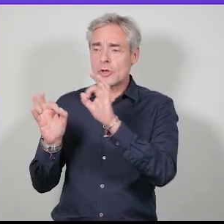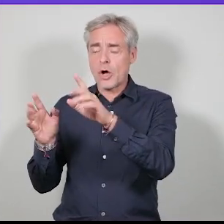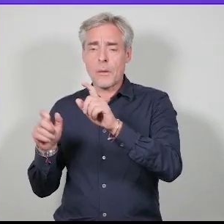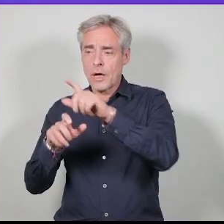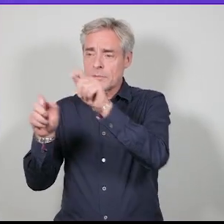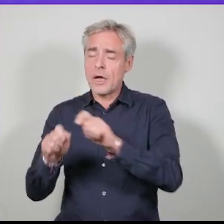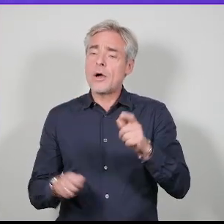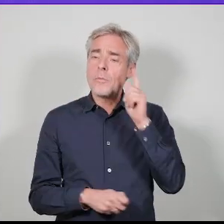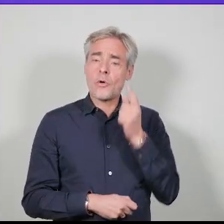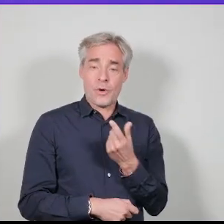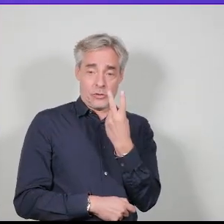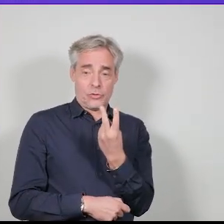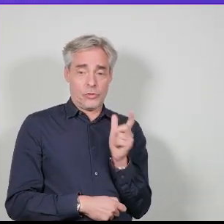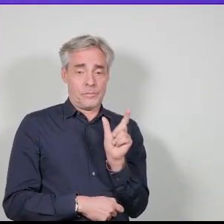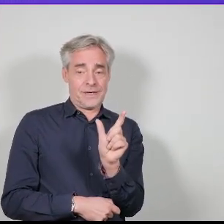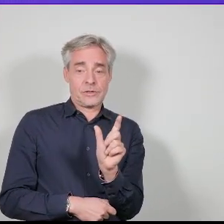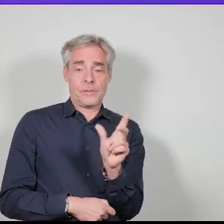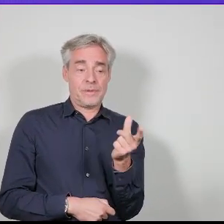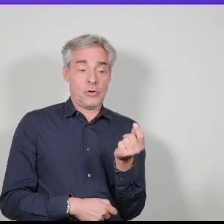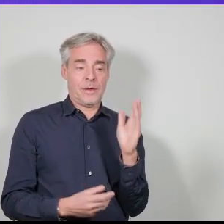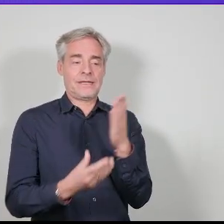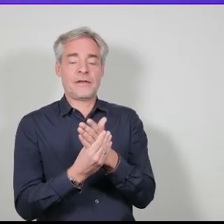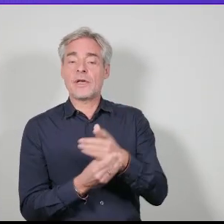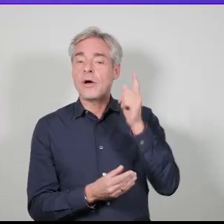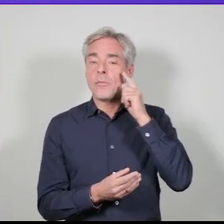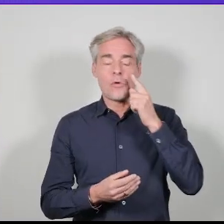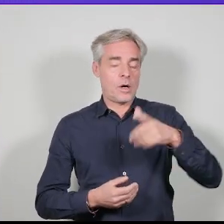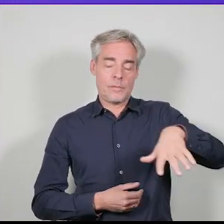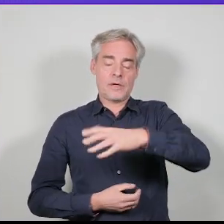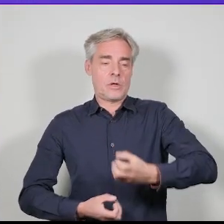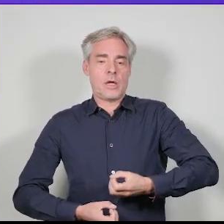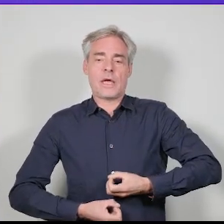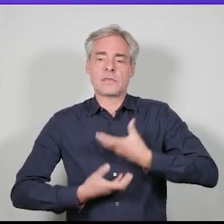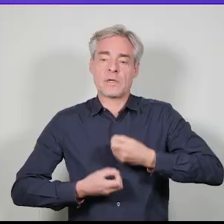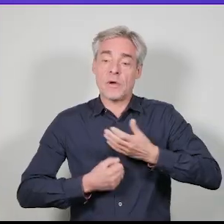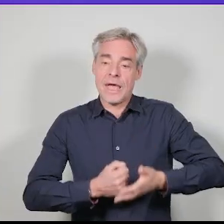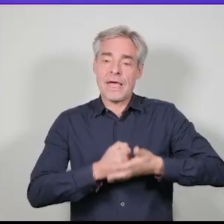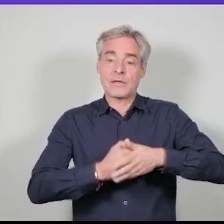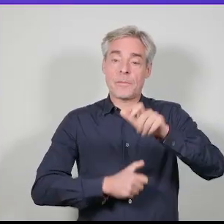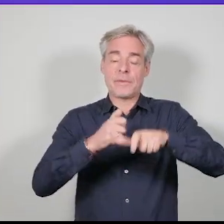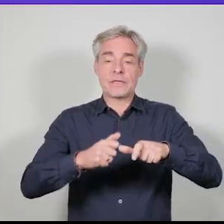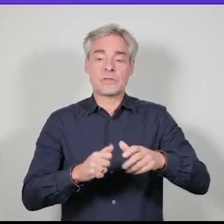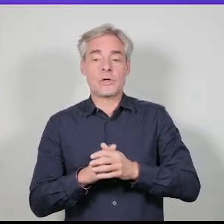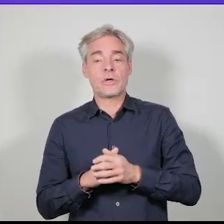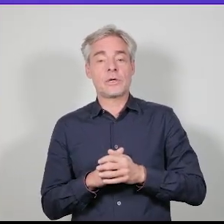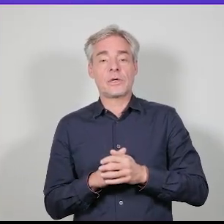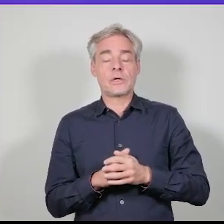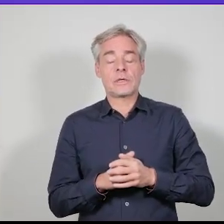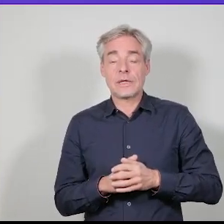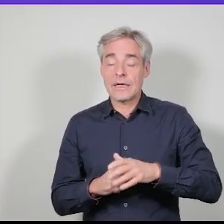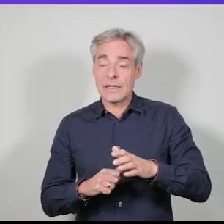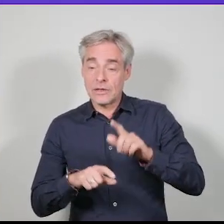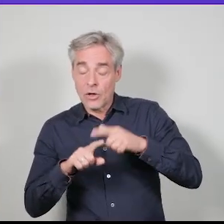binôme d'intervenants? Parce qu'il y a l'espace d'expression et de soutien de l'aidant, mais aussi de la personne qui est accompagnée, qui